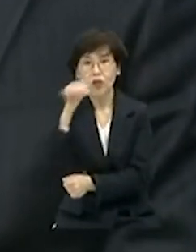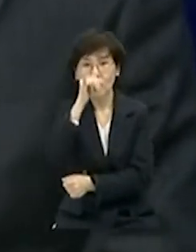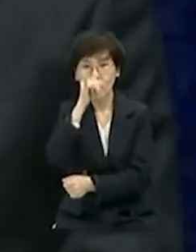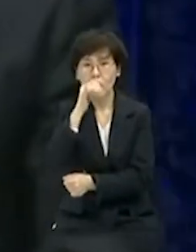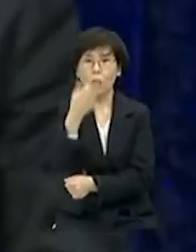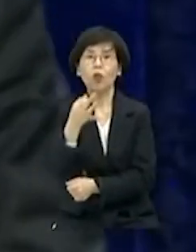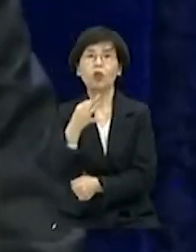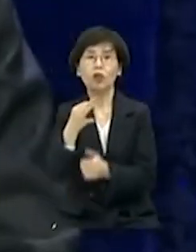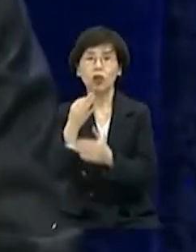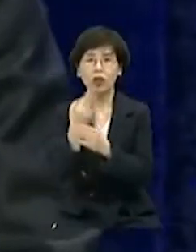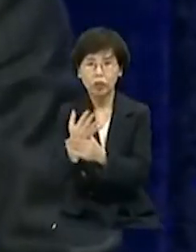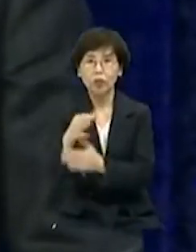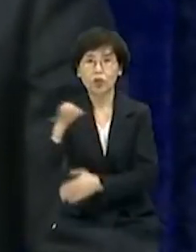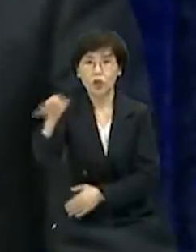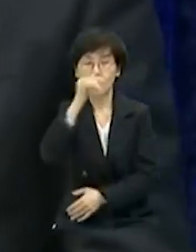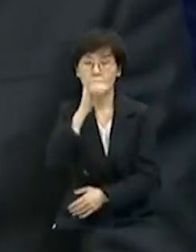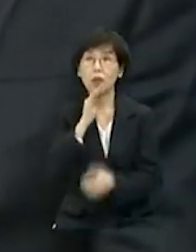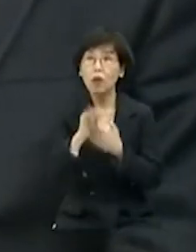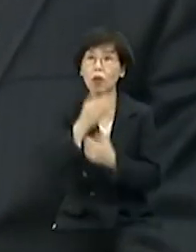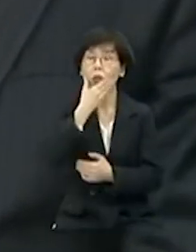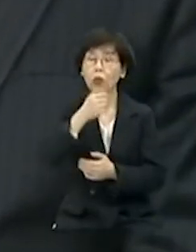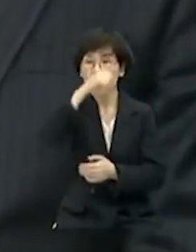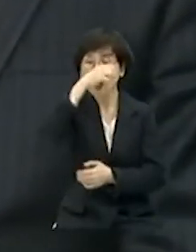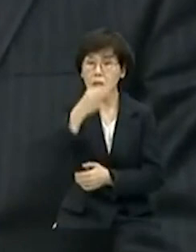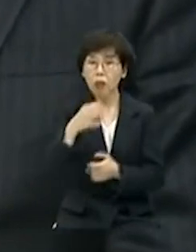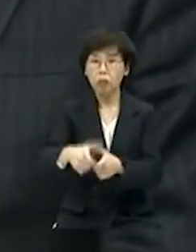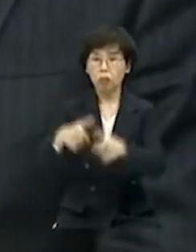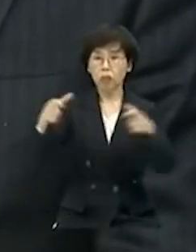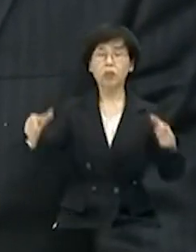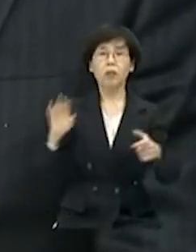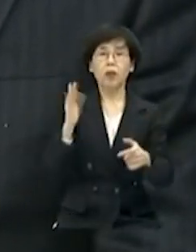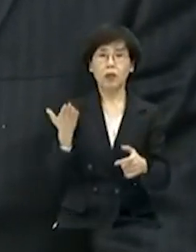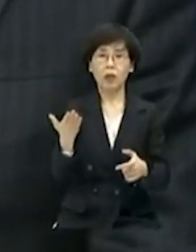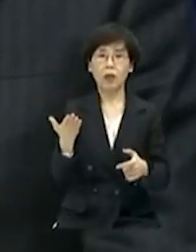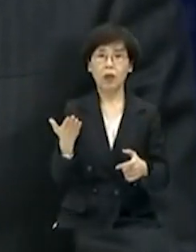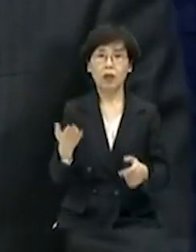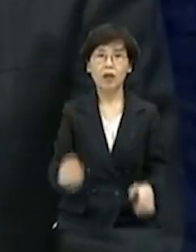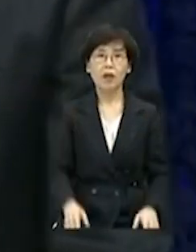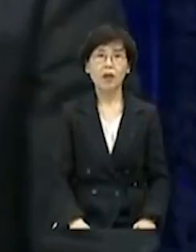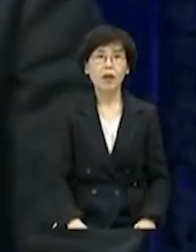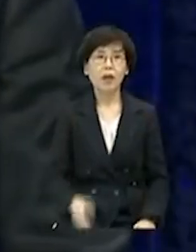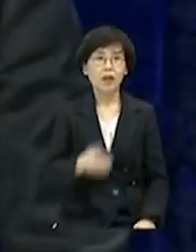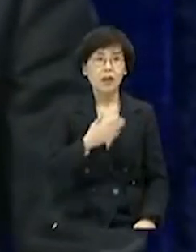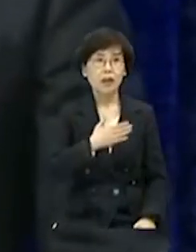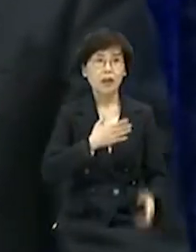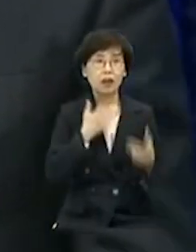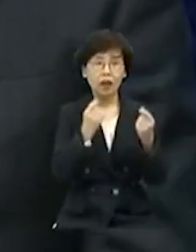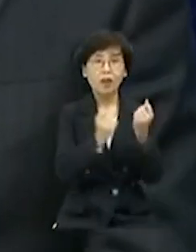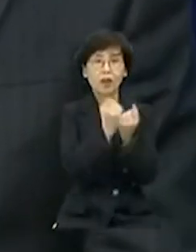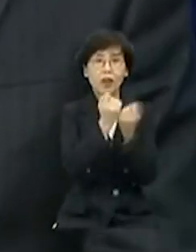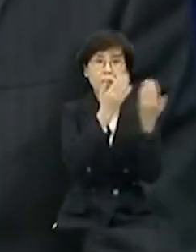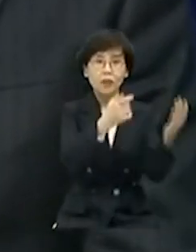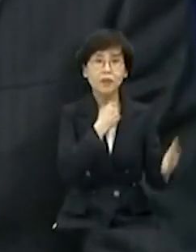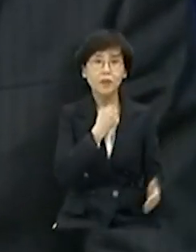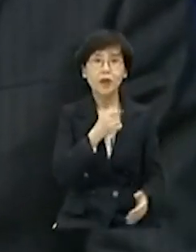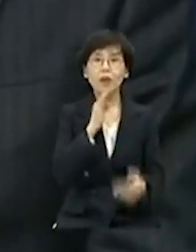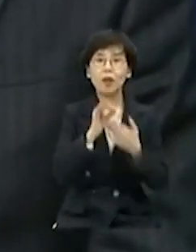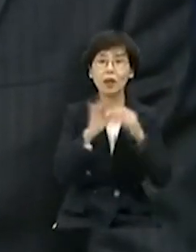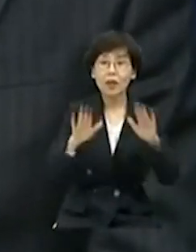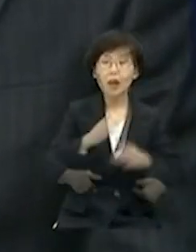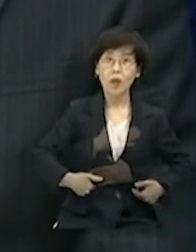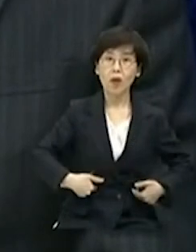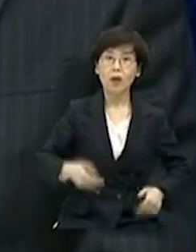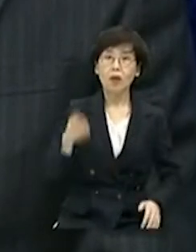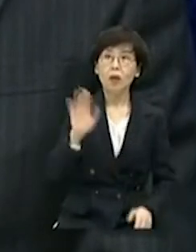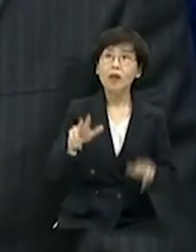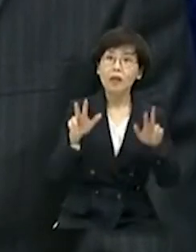있습니다. 그러면 복지 예산이 엄청 늘어나지 않고는 그런 논리라면 이렇게 설명을 안심소득을 지금 당장 하기